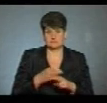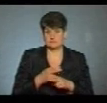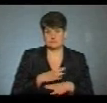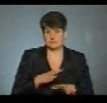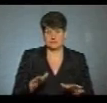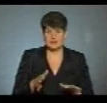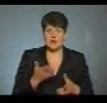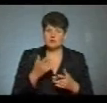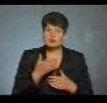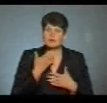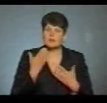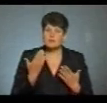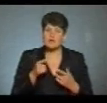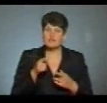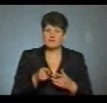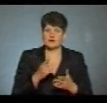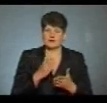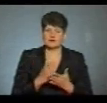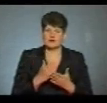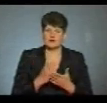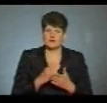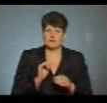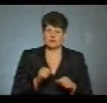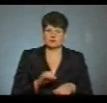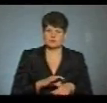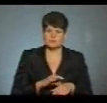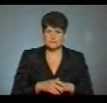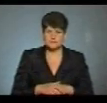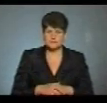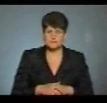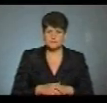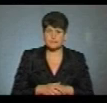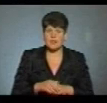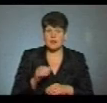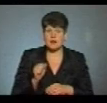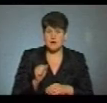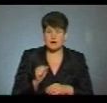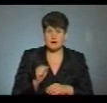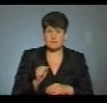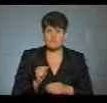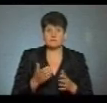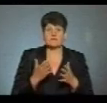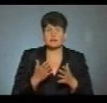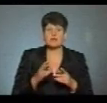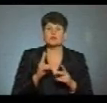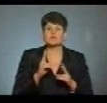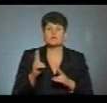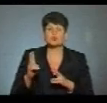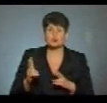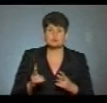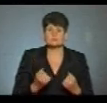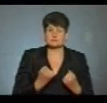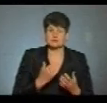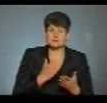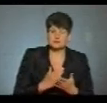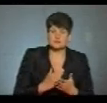немає, то ви ще є пальним матеріалом для вірусу, розумієте? А встановити, який проширок населення імунний,